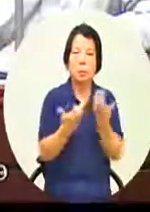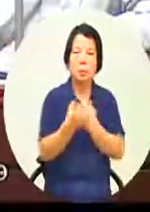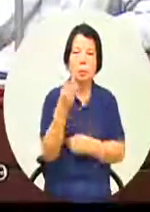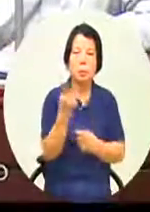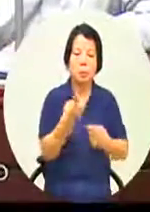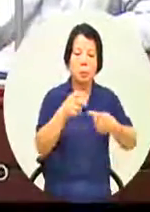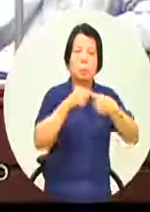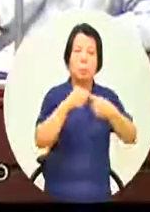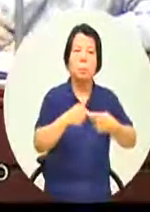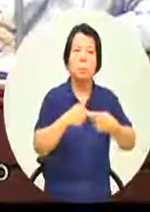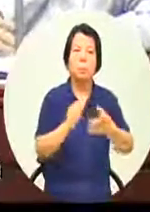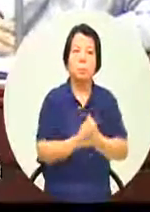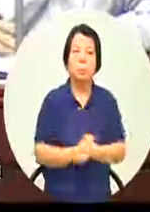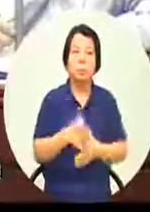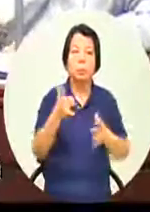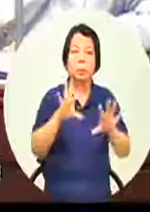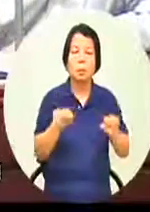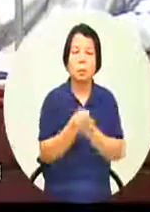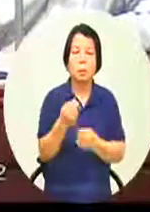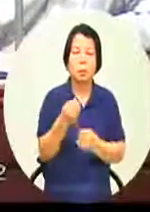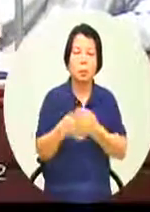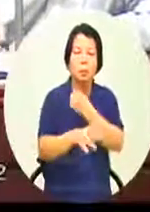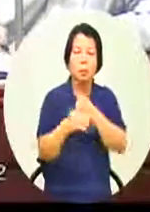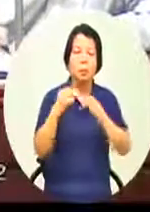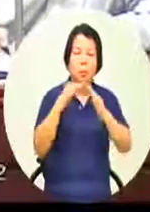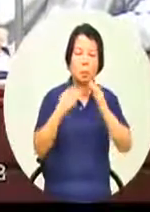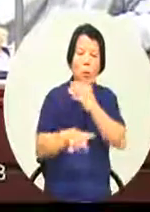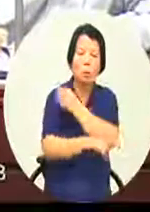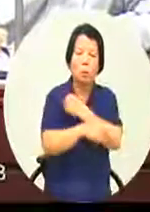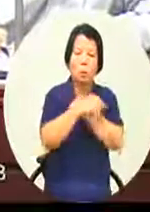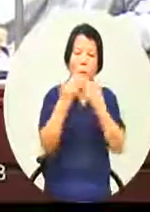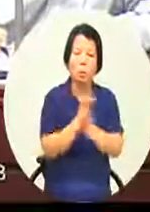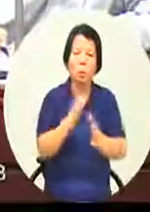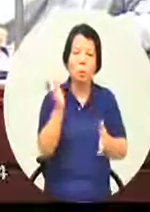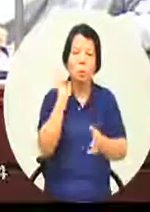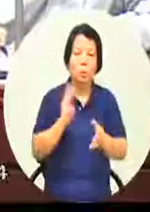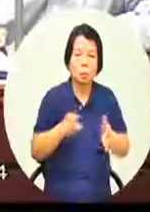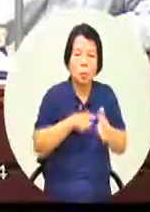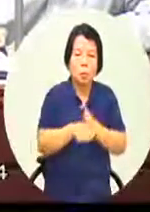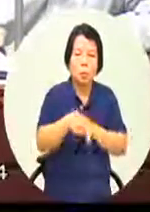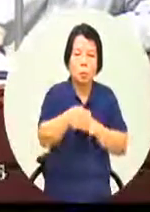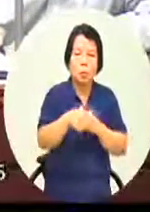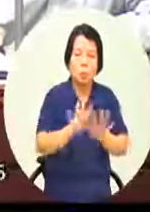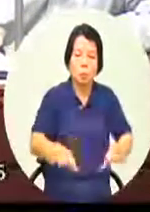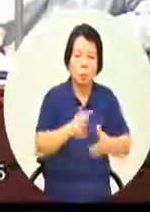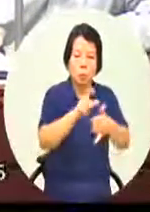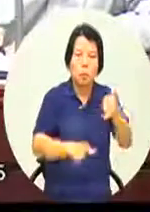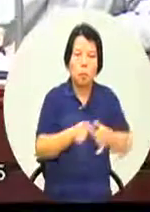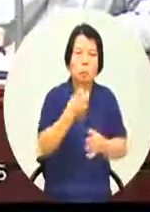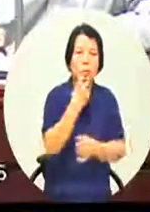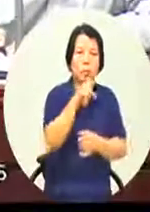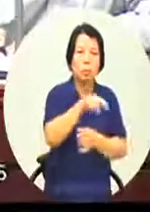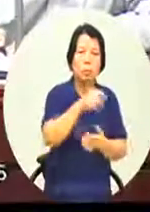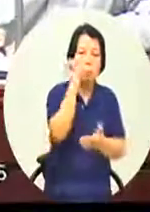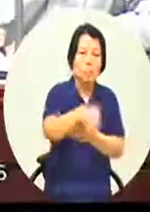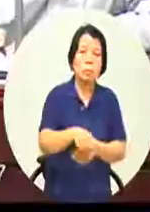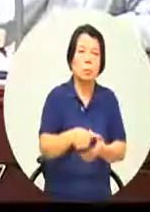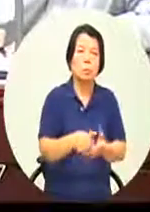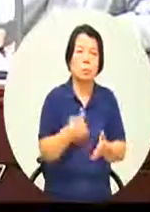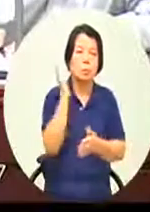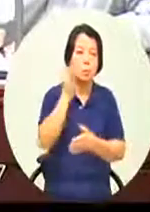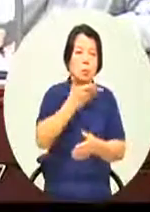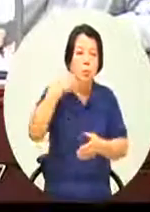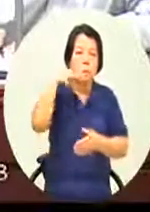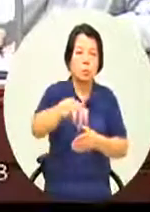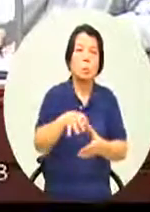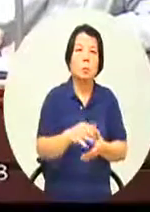个就是属于吴家伟自容池这一个算是土屋排水的水系。那目前这个案子在中央核定水利局这边先做